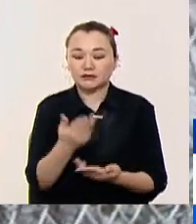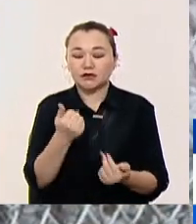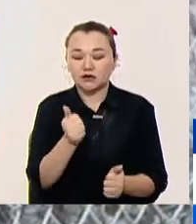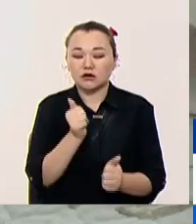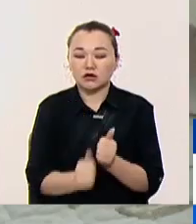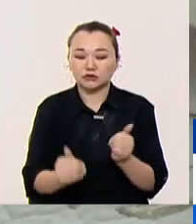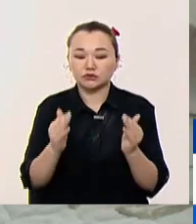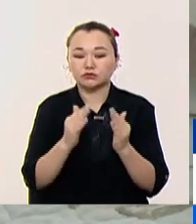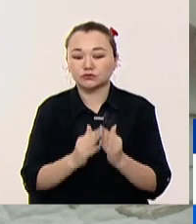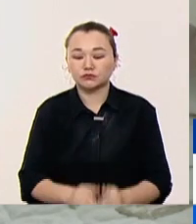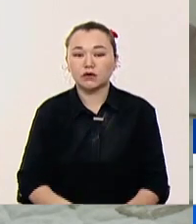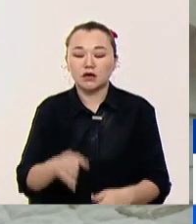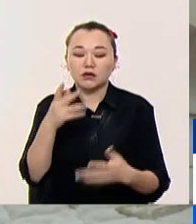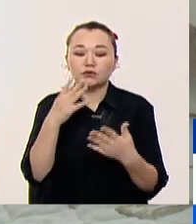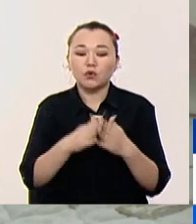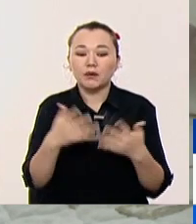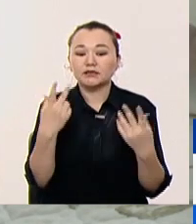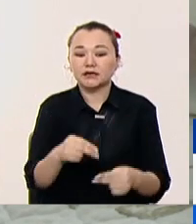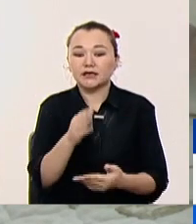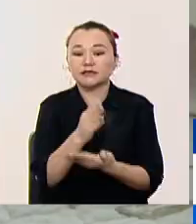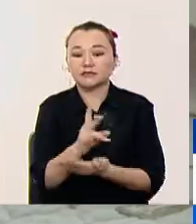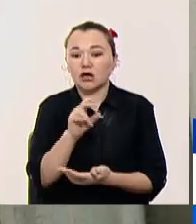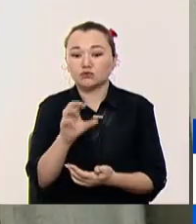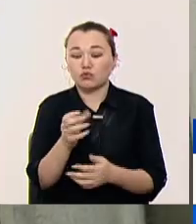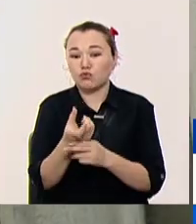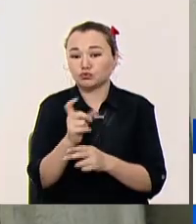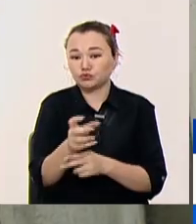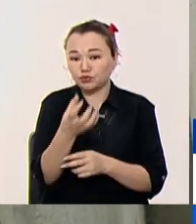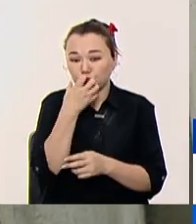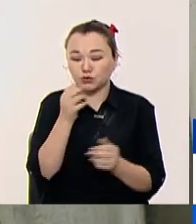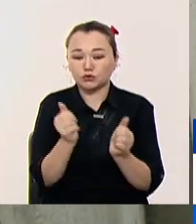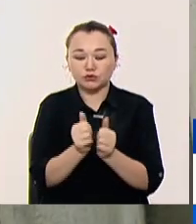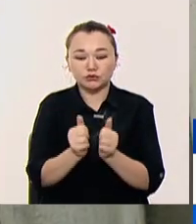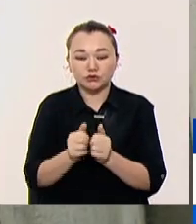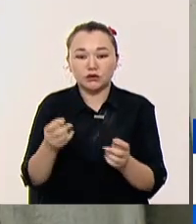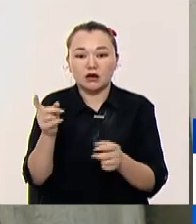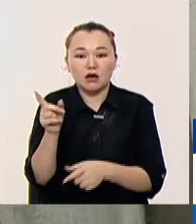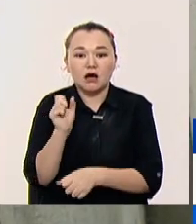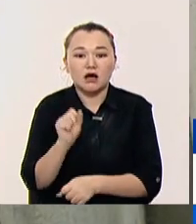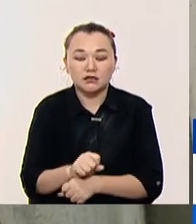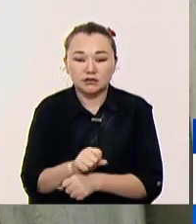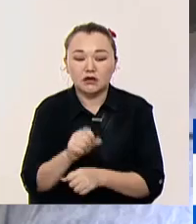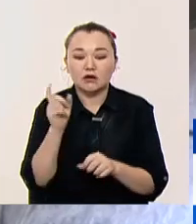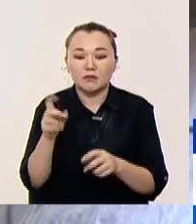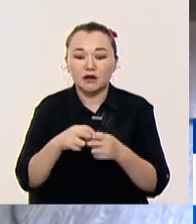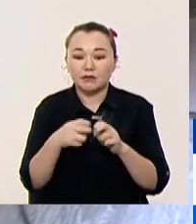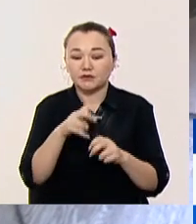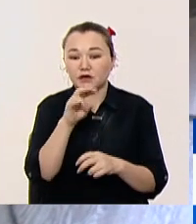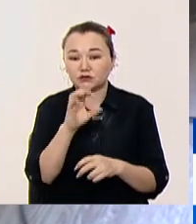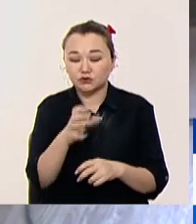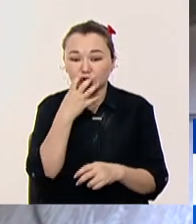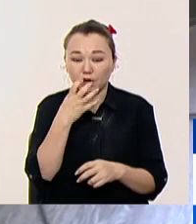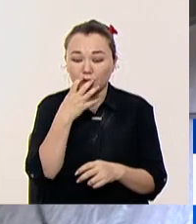дом попасть не можем. В доме, где установлен насос, будет очень тепло. Но у соседей циркуляция останавливается. Проблема с насосами в